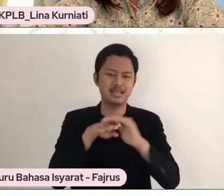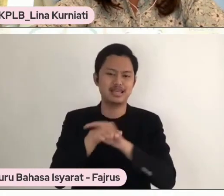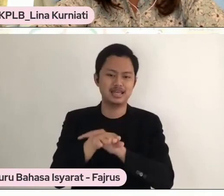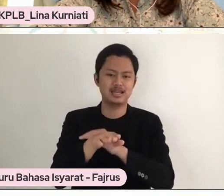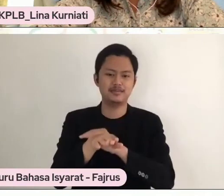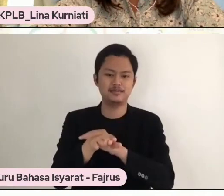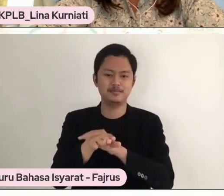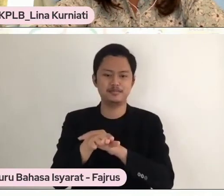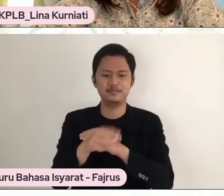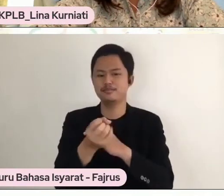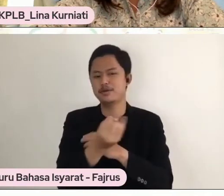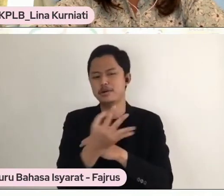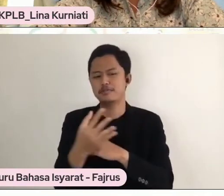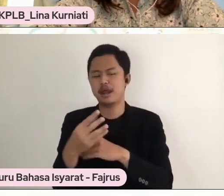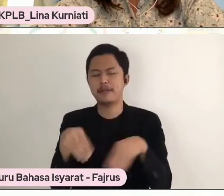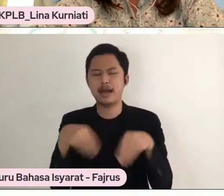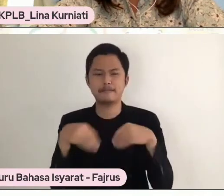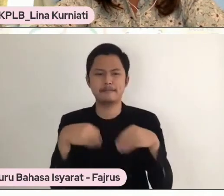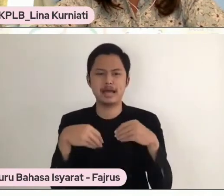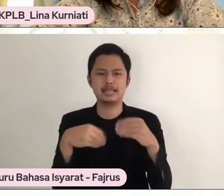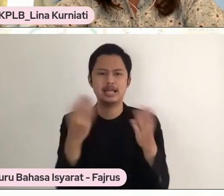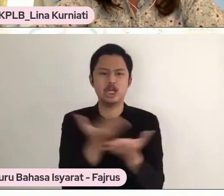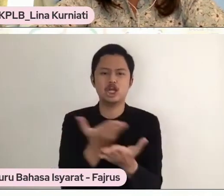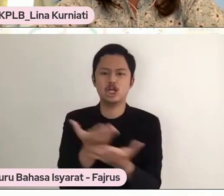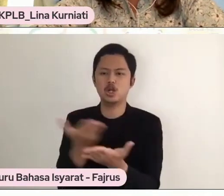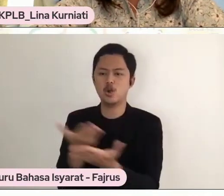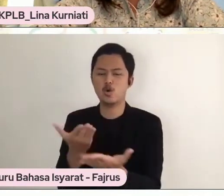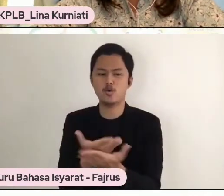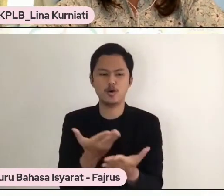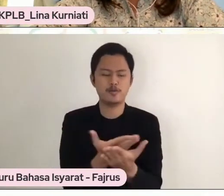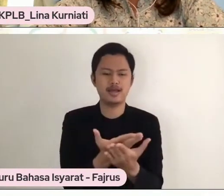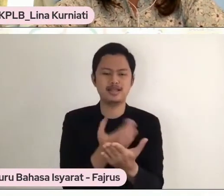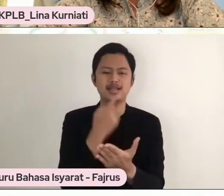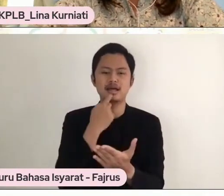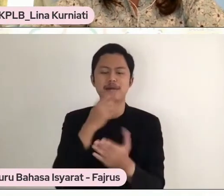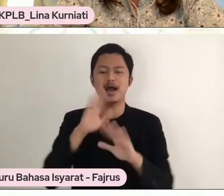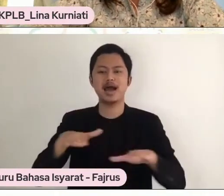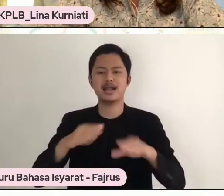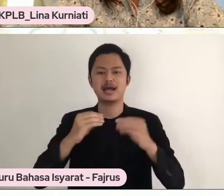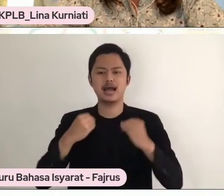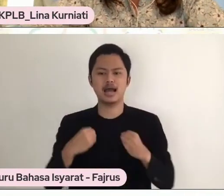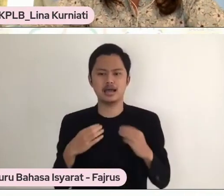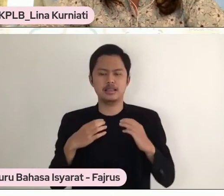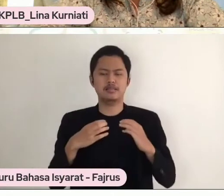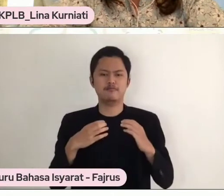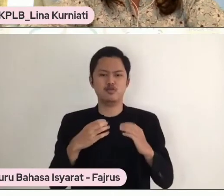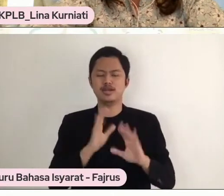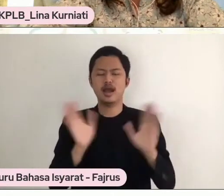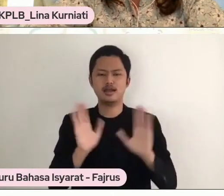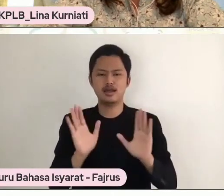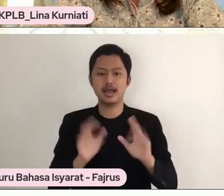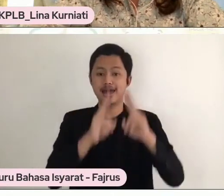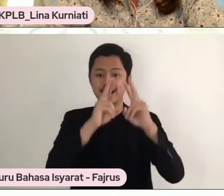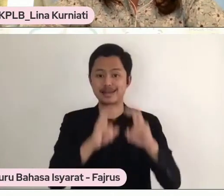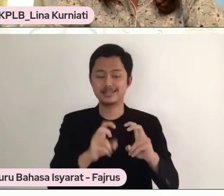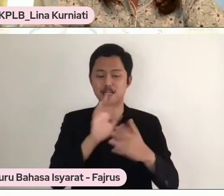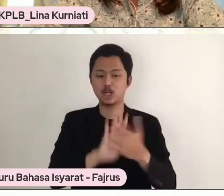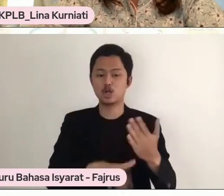some document needed for the children with multiple disabilities, the research of curriculum for